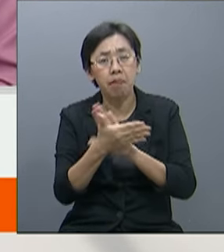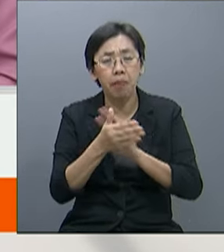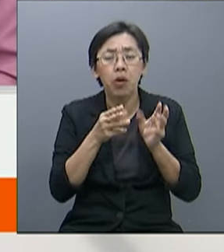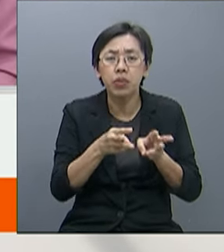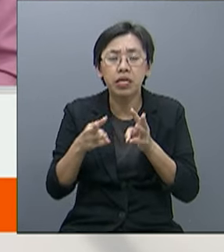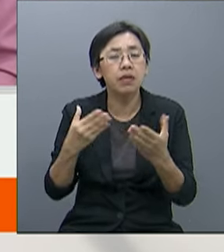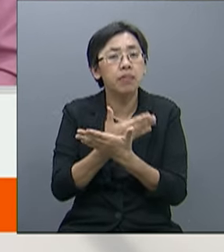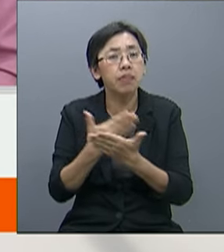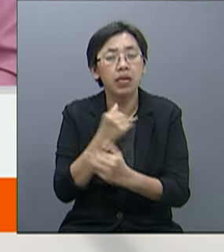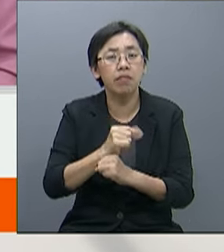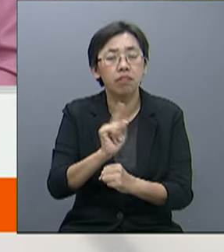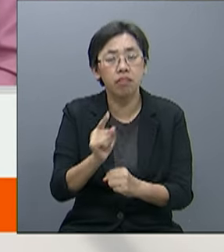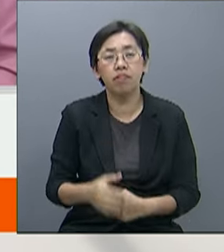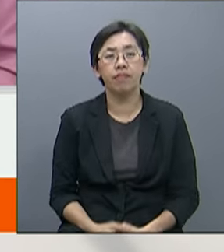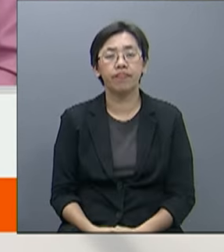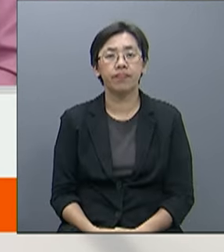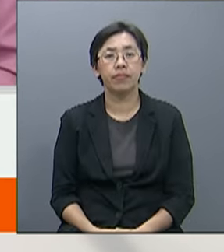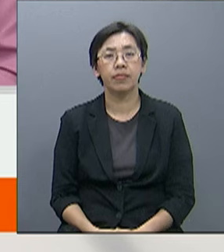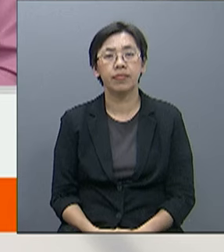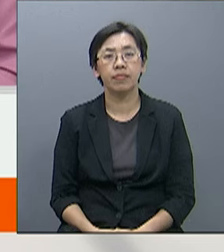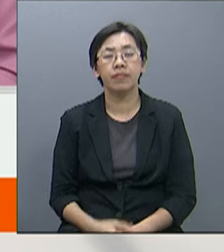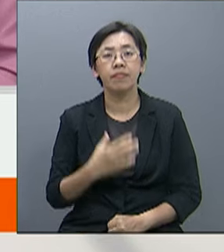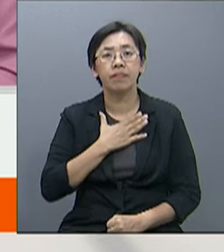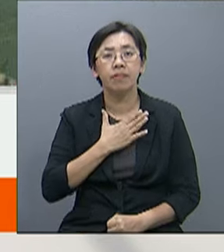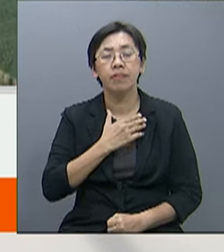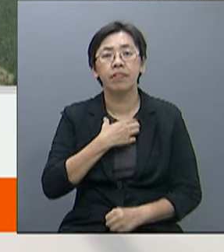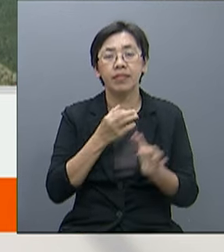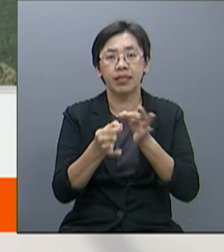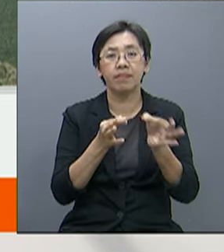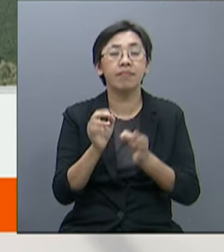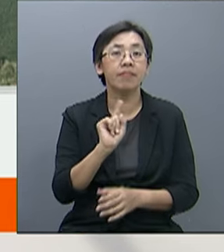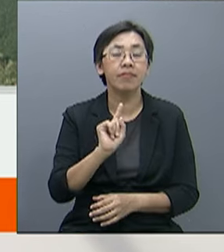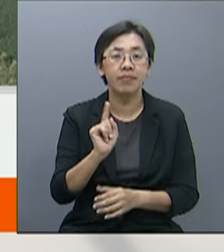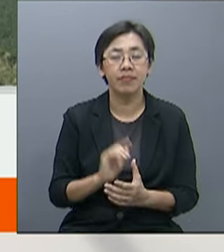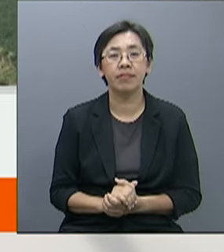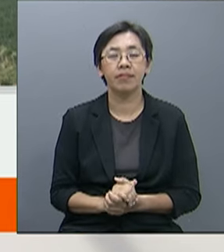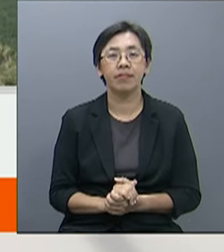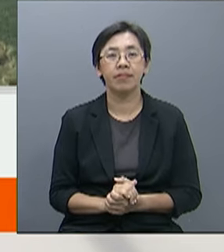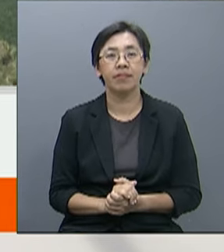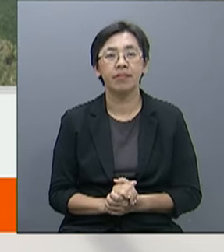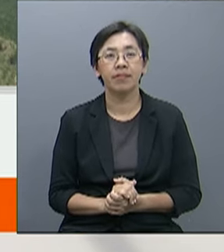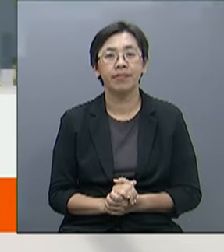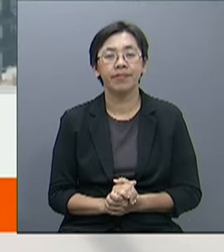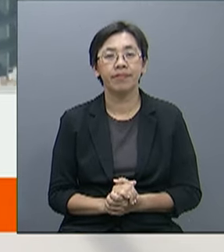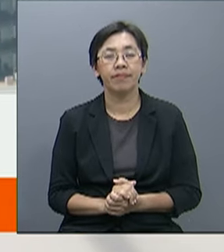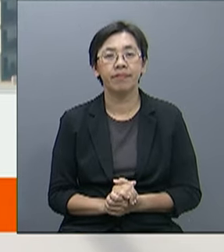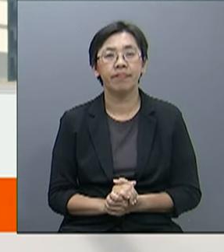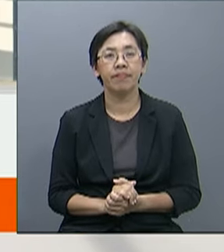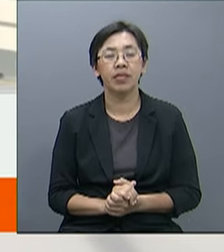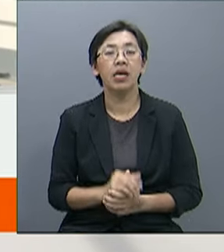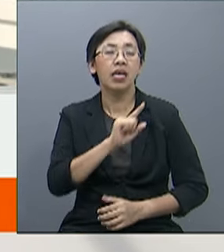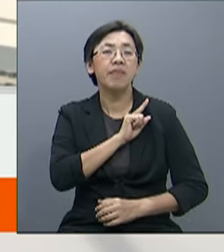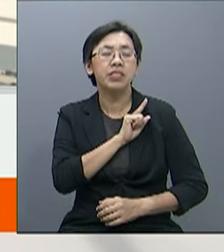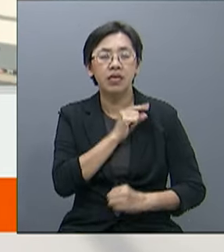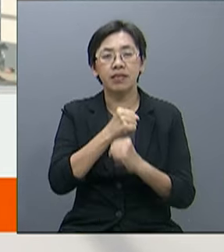คะ ผมไม่อยากคิดอะไรไม่ดีกับโอเปอเรเตอร์นะครับแต่ว่าด้วยภาระหน้าที่ของเ